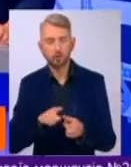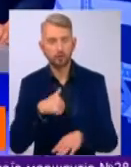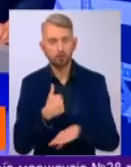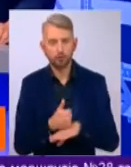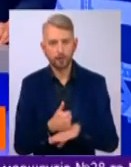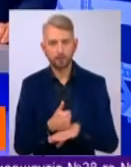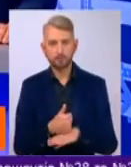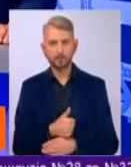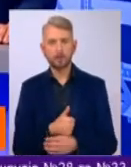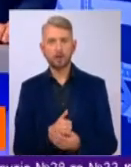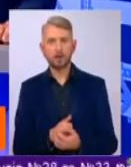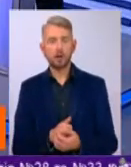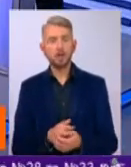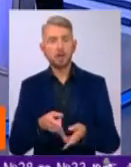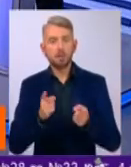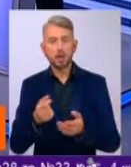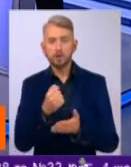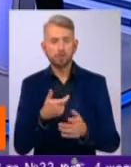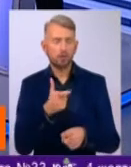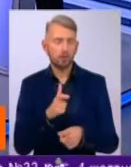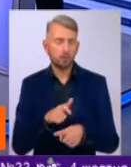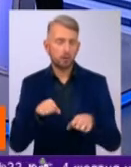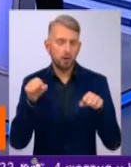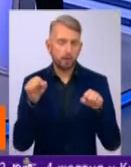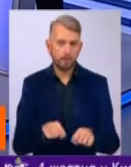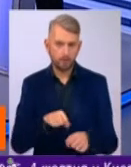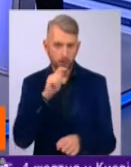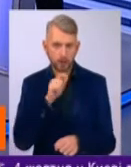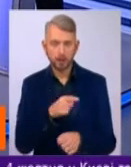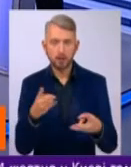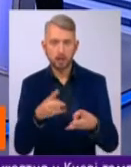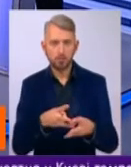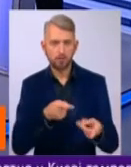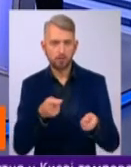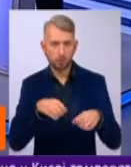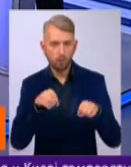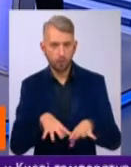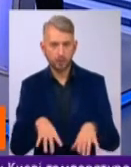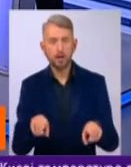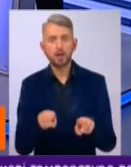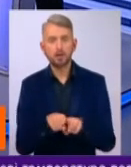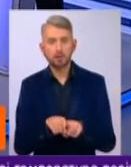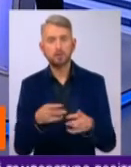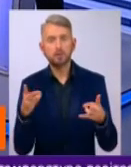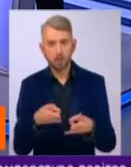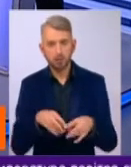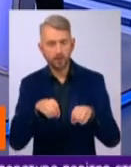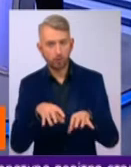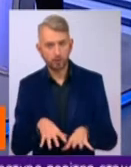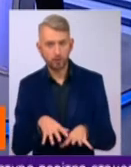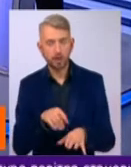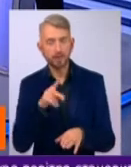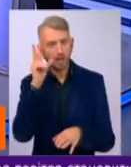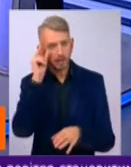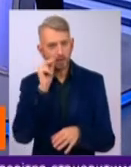основним. Насправді зброї дуже багато в країні, і ту зброю треба врегульовувати. Так її, безперечно, треба врегульовувати. До речі, в тих